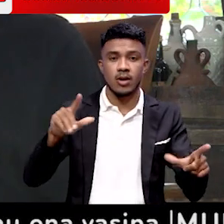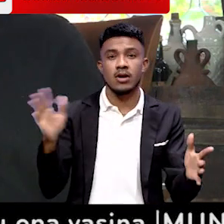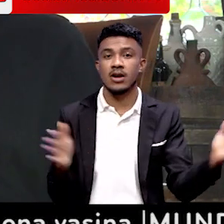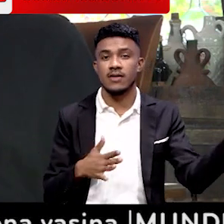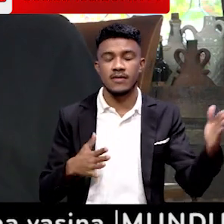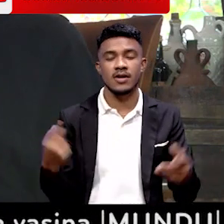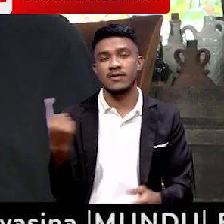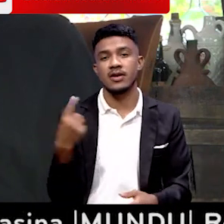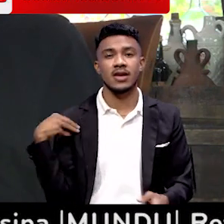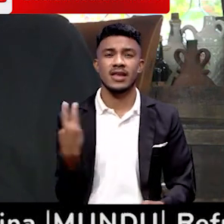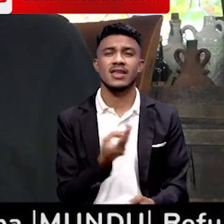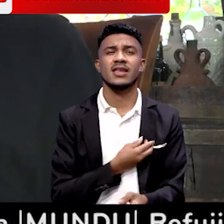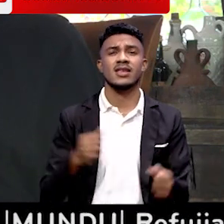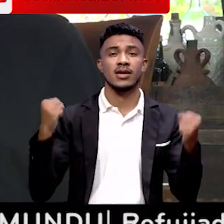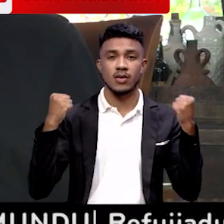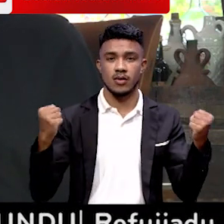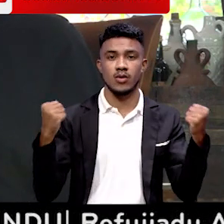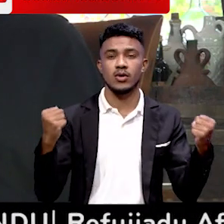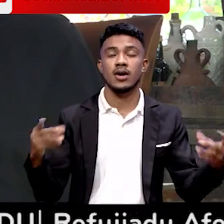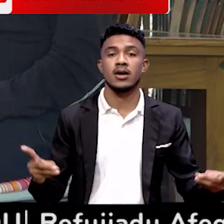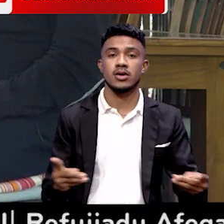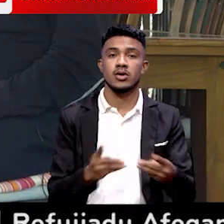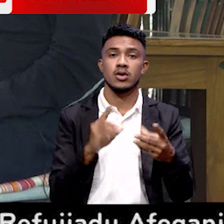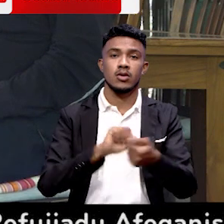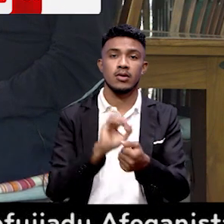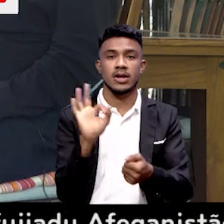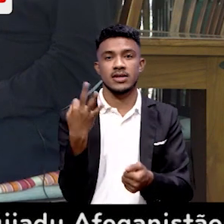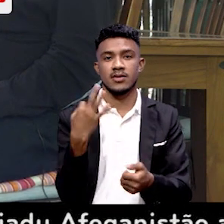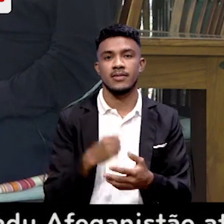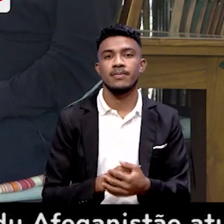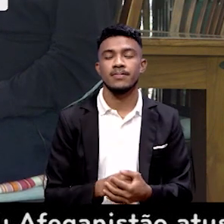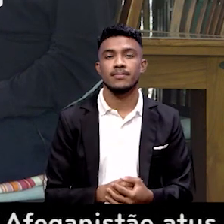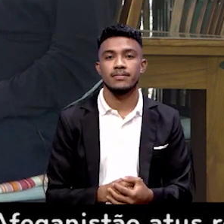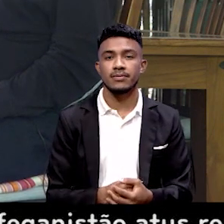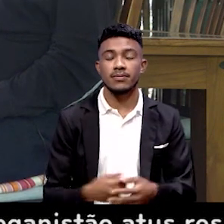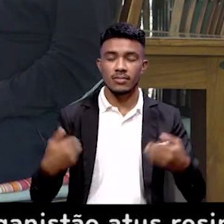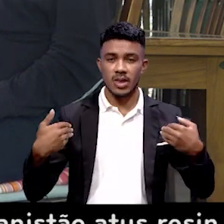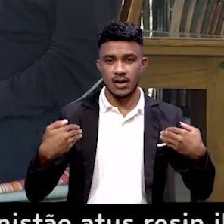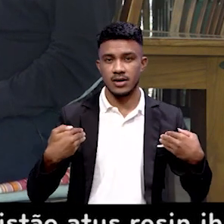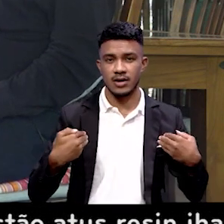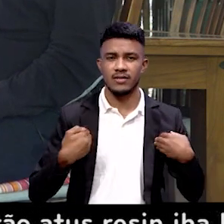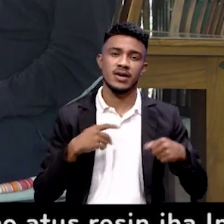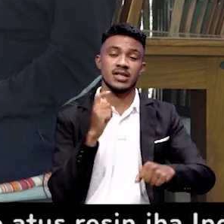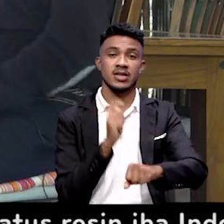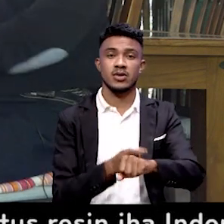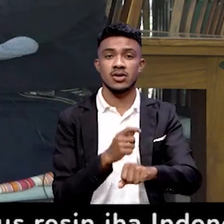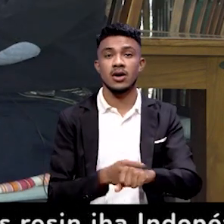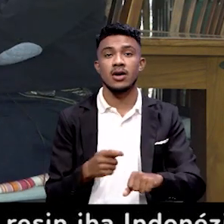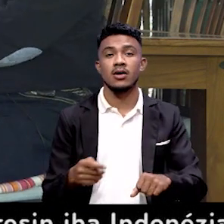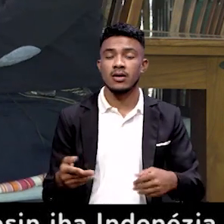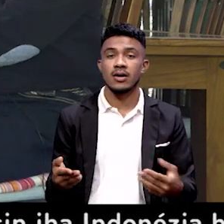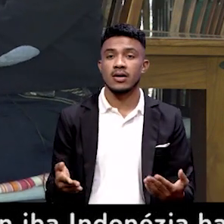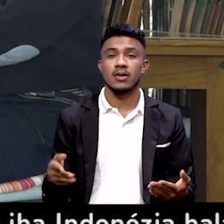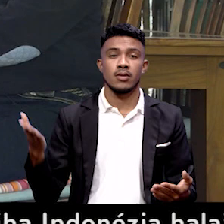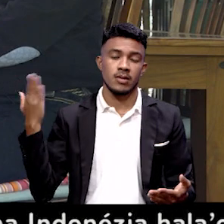lutta per la derrota Covid-19. E la situazione molto catutama,